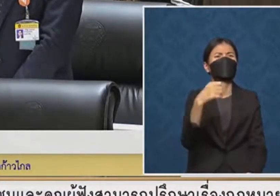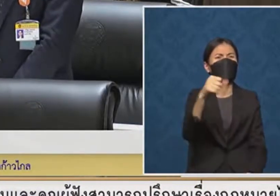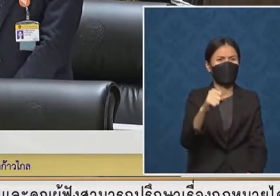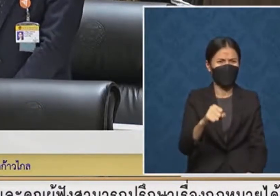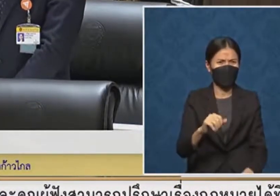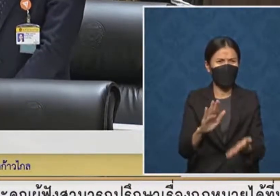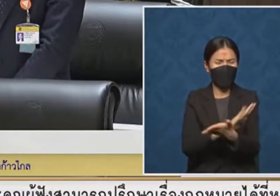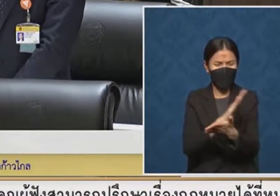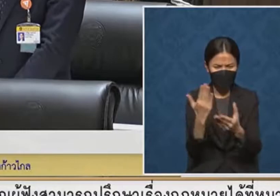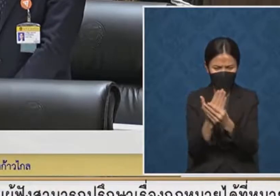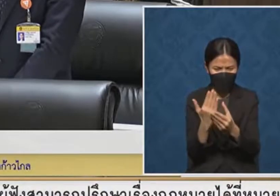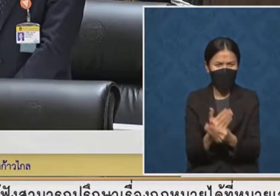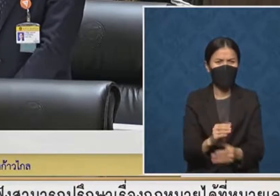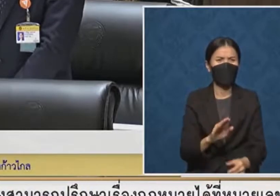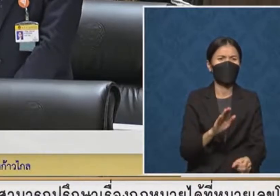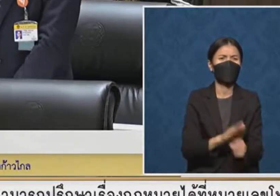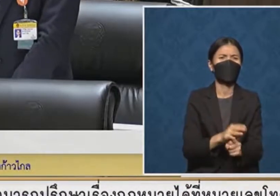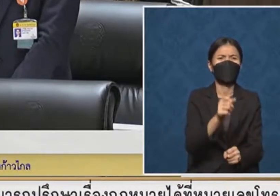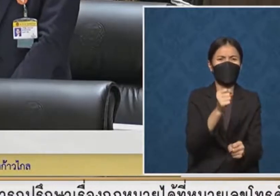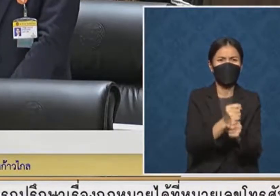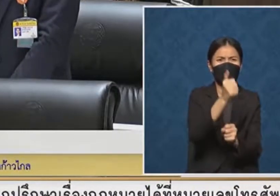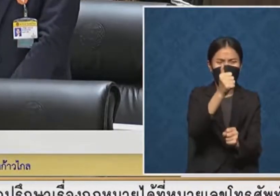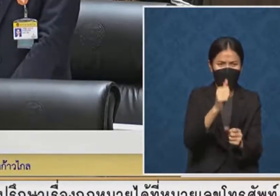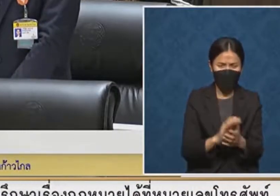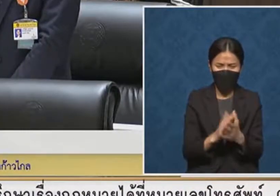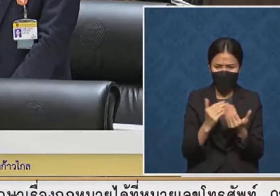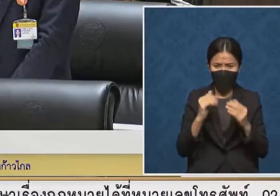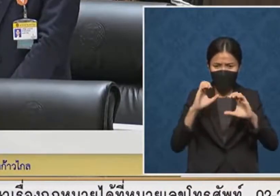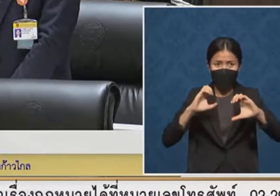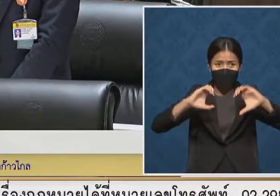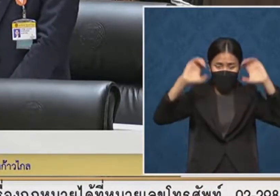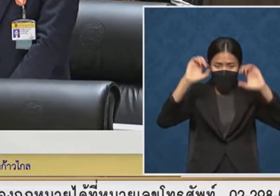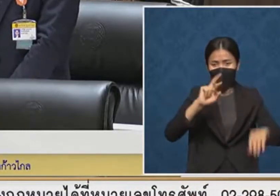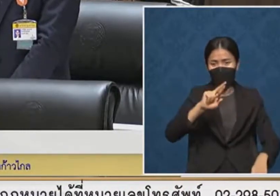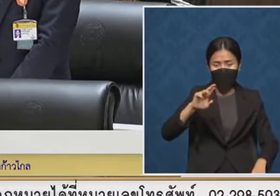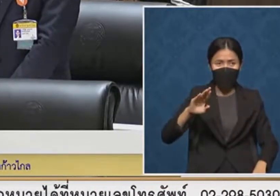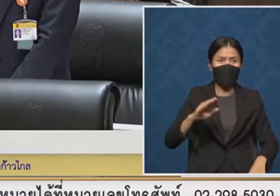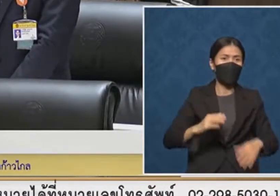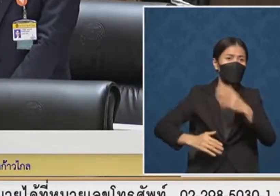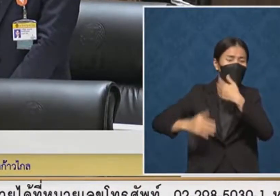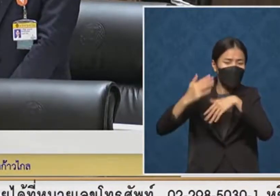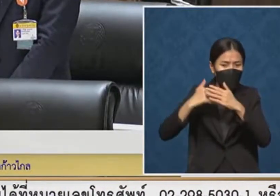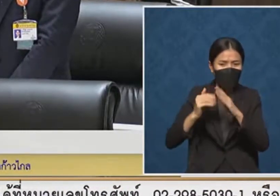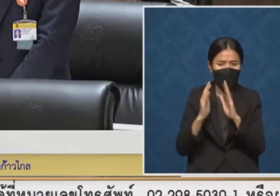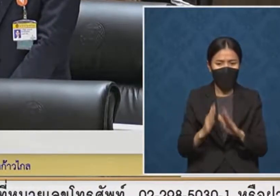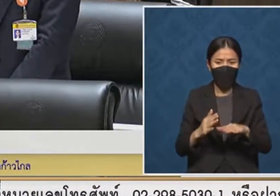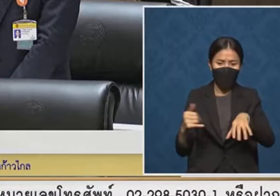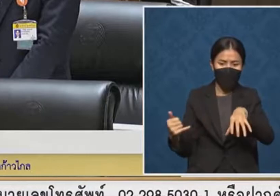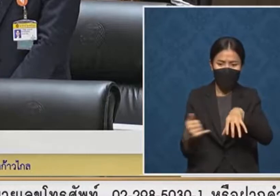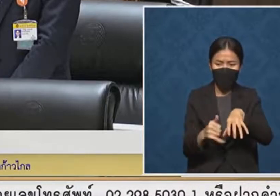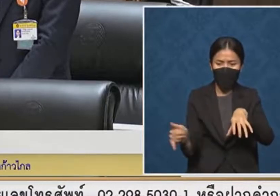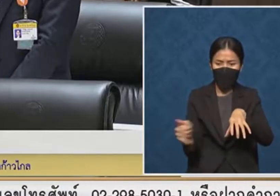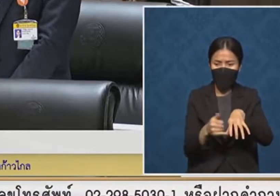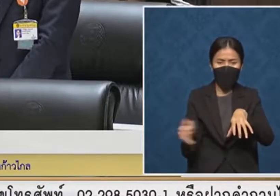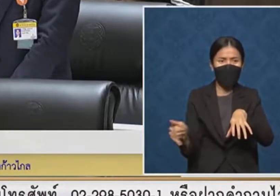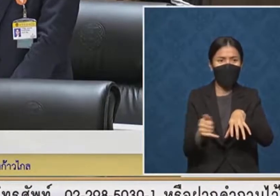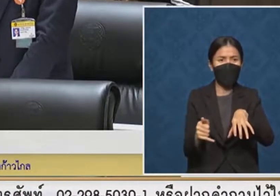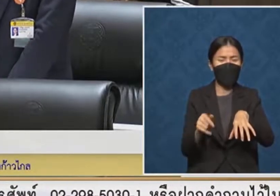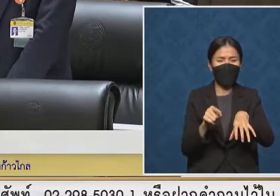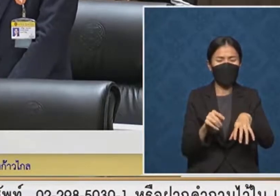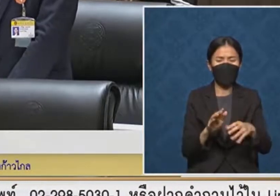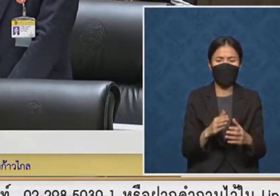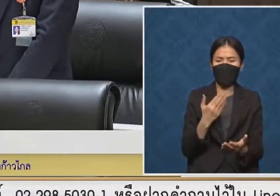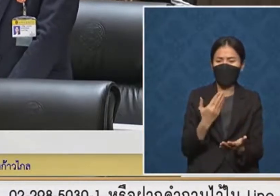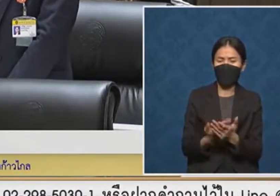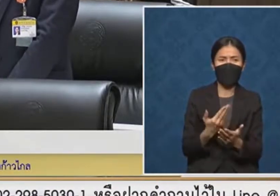พระบบรัษาคปอดภัยทําเนบรฐบาล 50 ลานบาทกไปทำระบบบทึกข้มลคนเข้าออกประทกรถเข้าออกนน ราคาก็